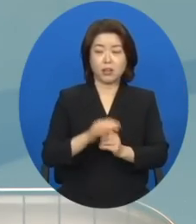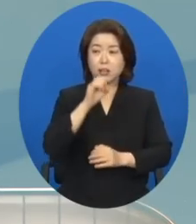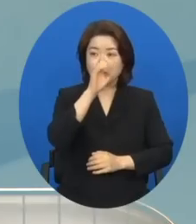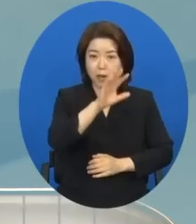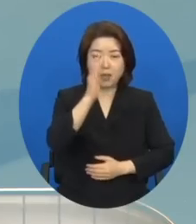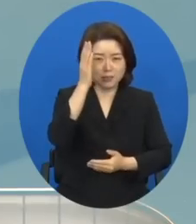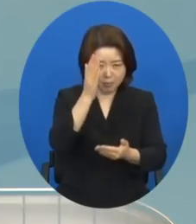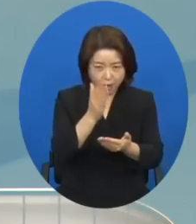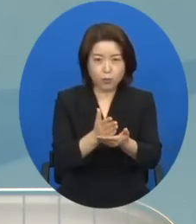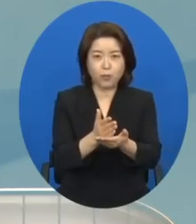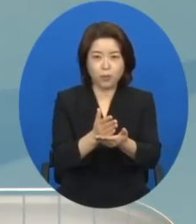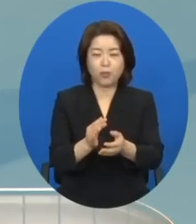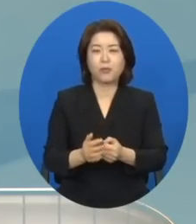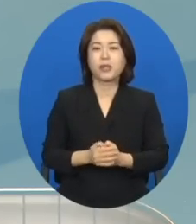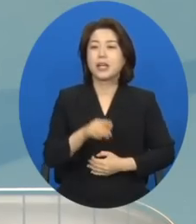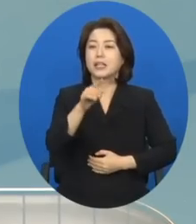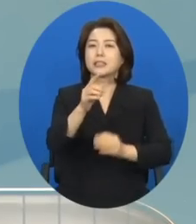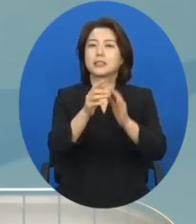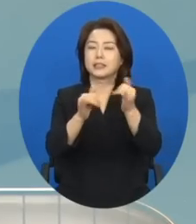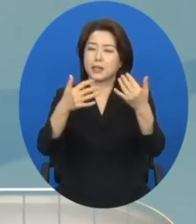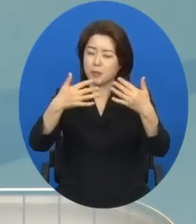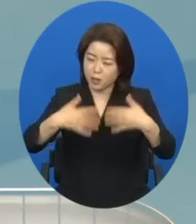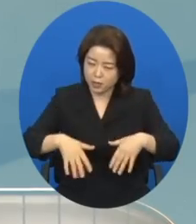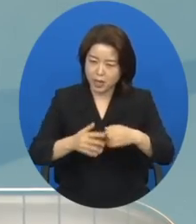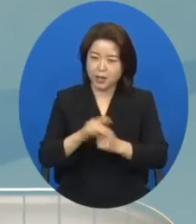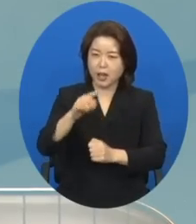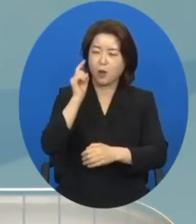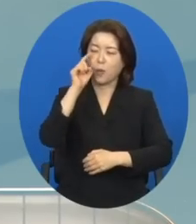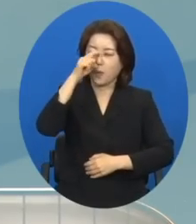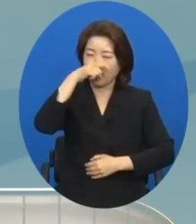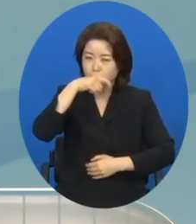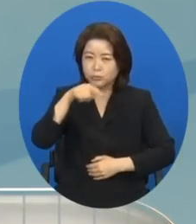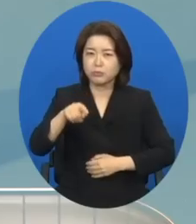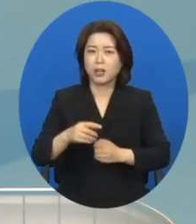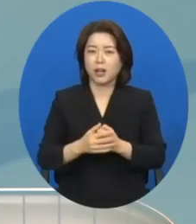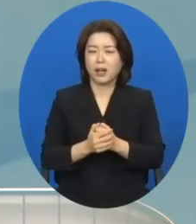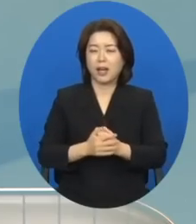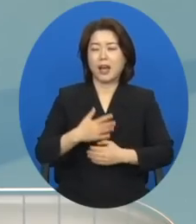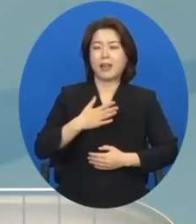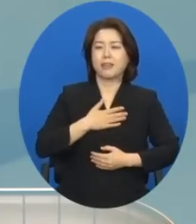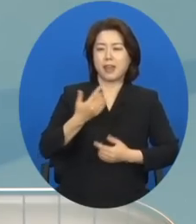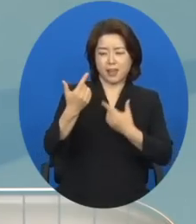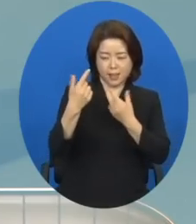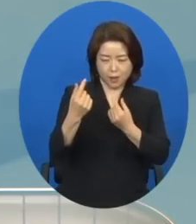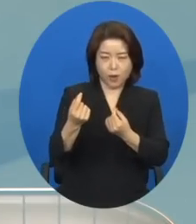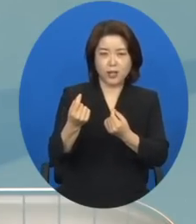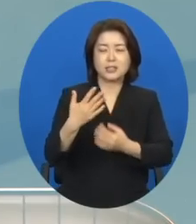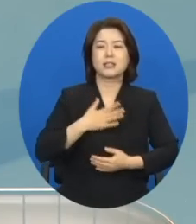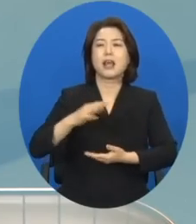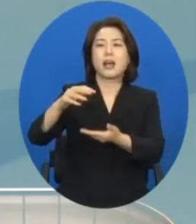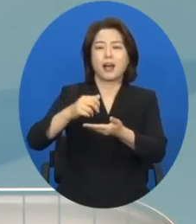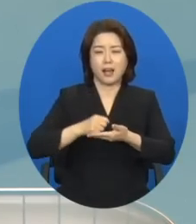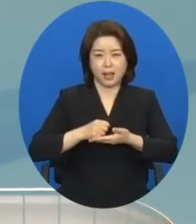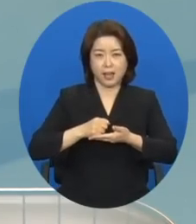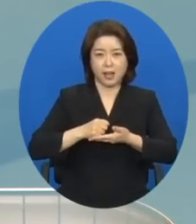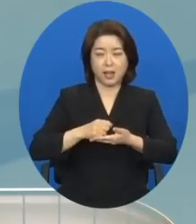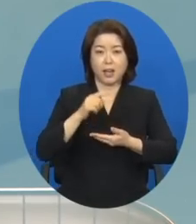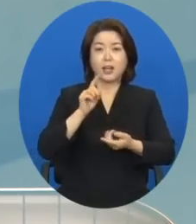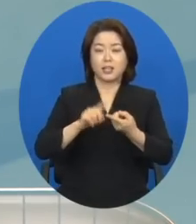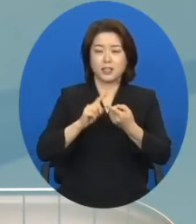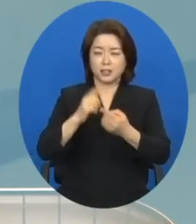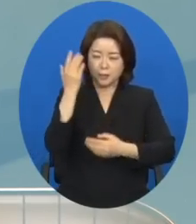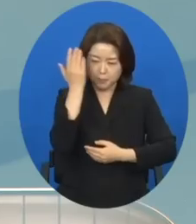것이 아니라 그 사람이 연약함과 허물도 실은 나의 허물입니다 라고 그렇게